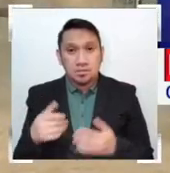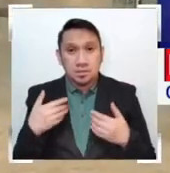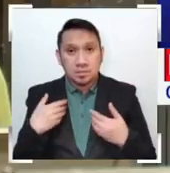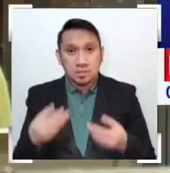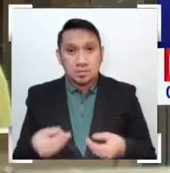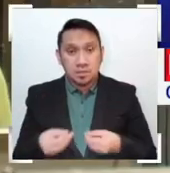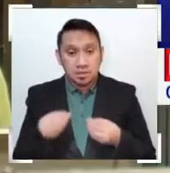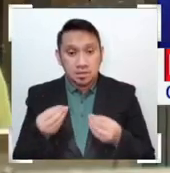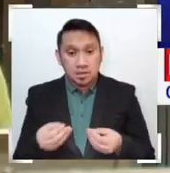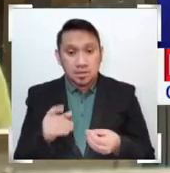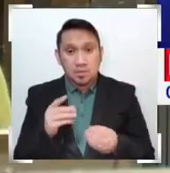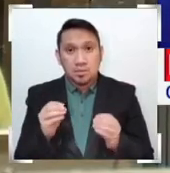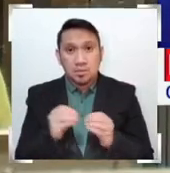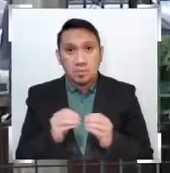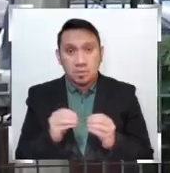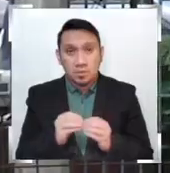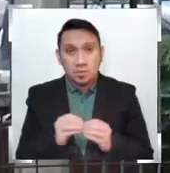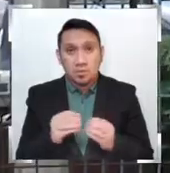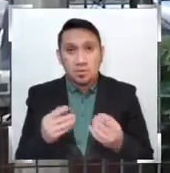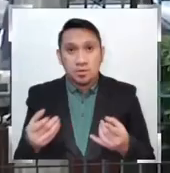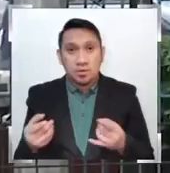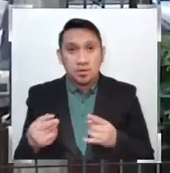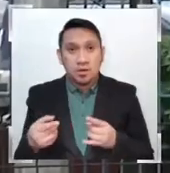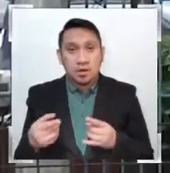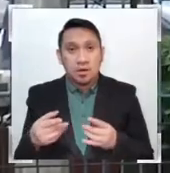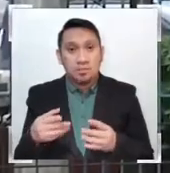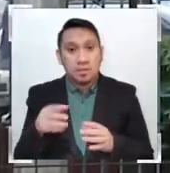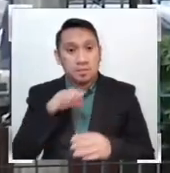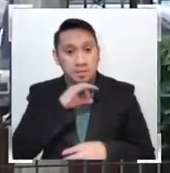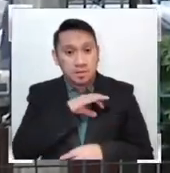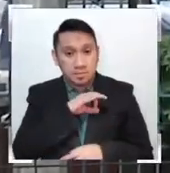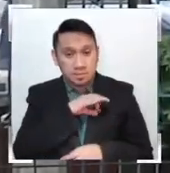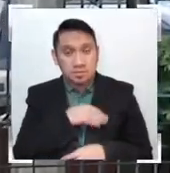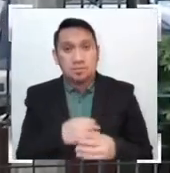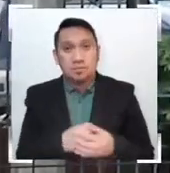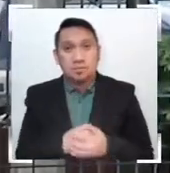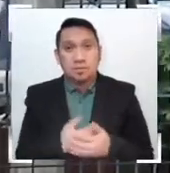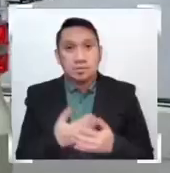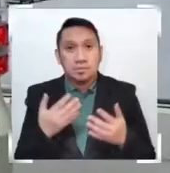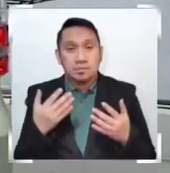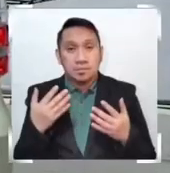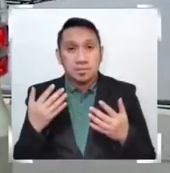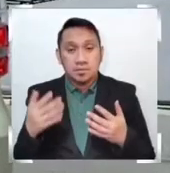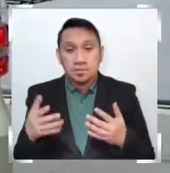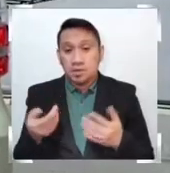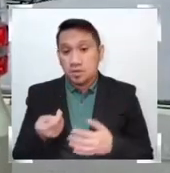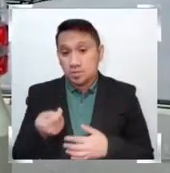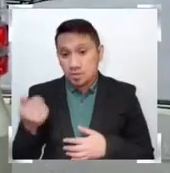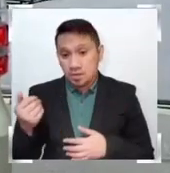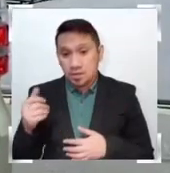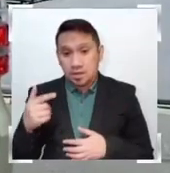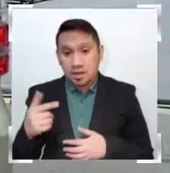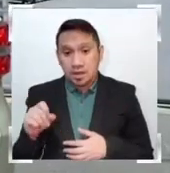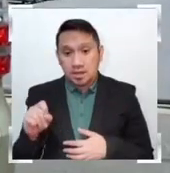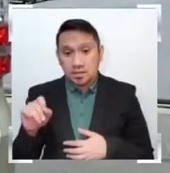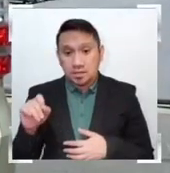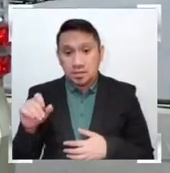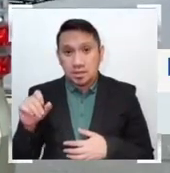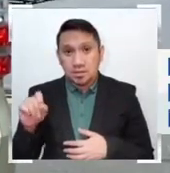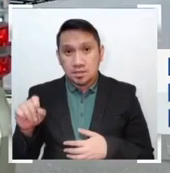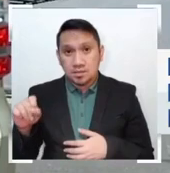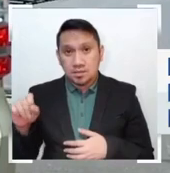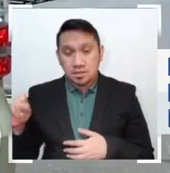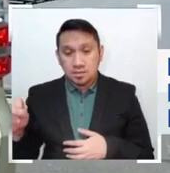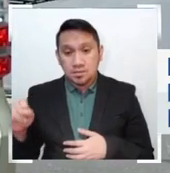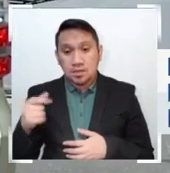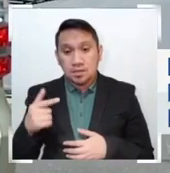ng mas malaking dibidendo. Pero matapos i-anunsyong aalisin na ang SSS at GSIS sa mga pagkukunan ng